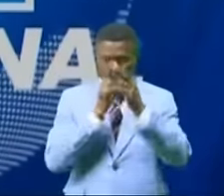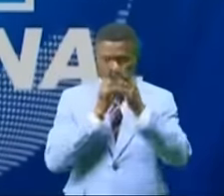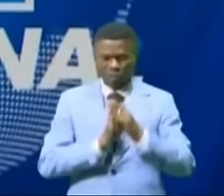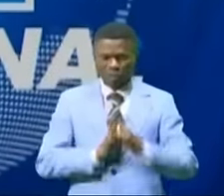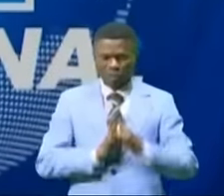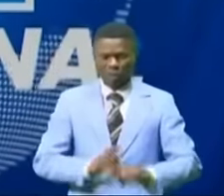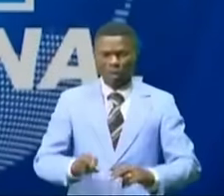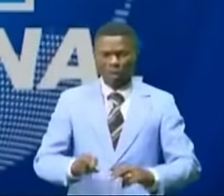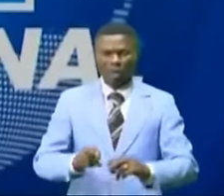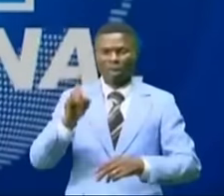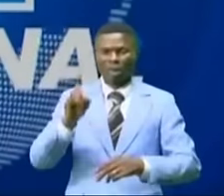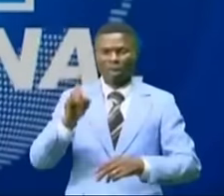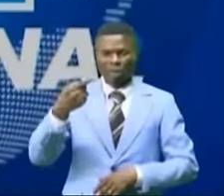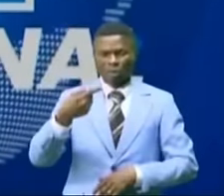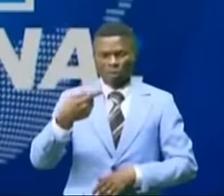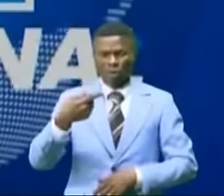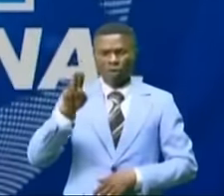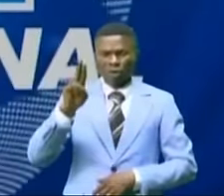probabilité.